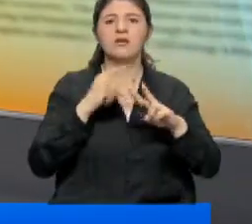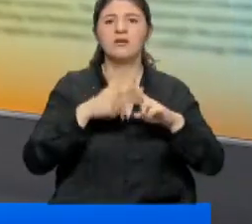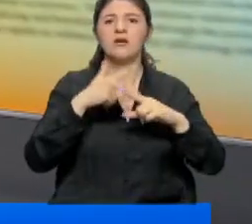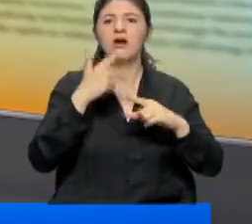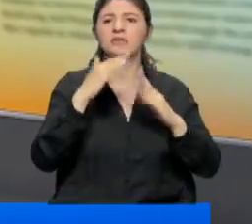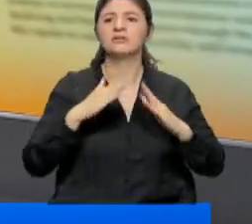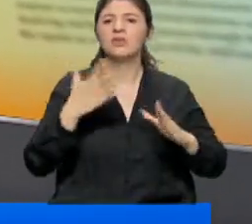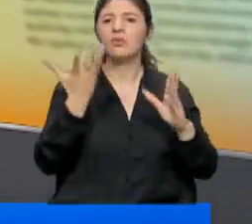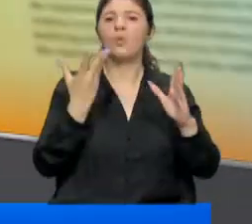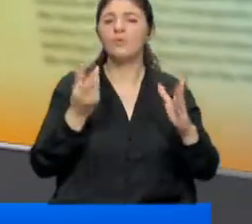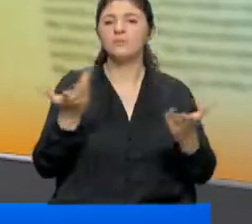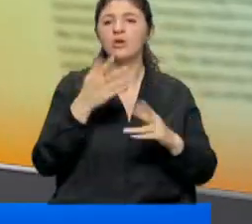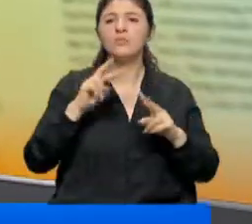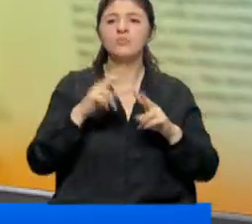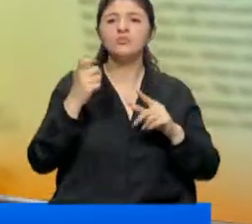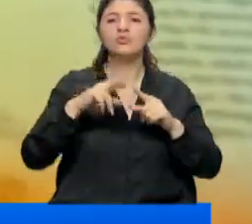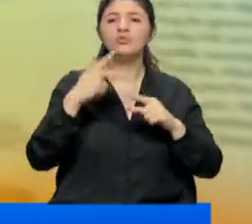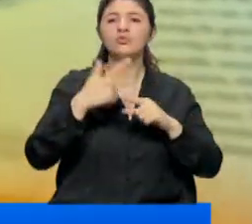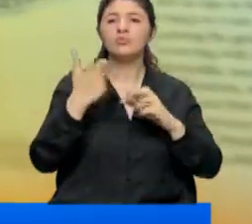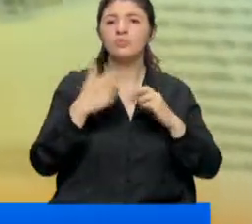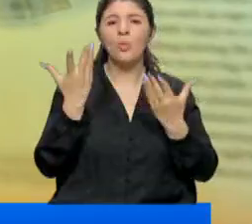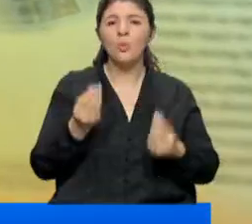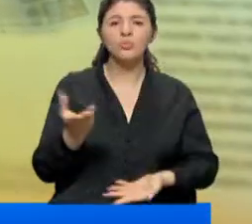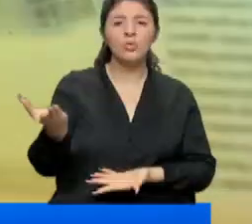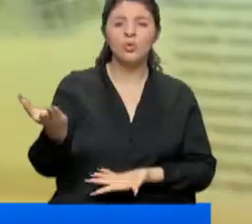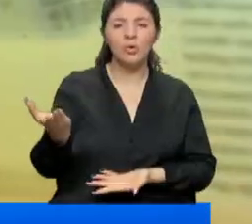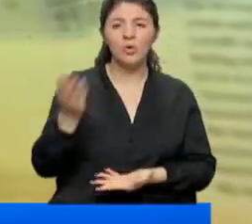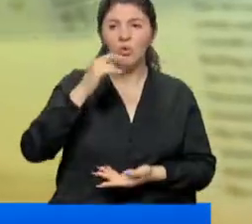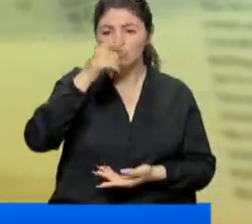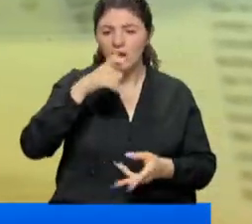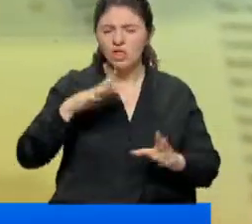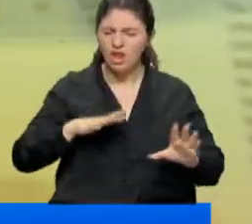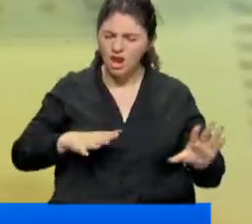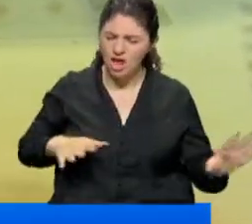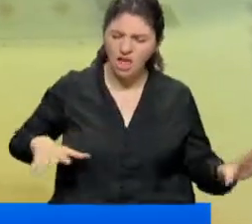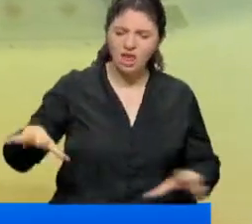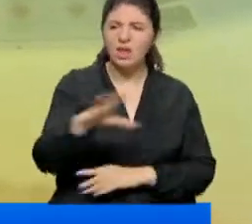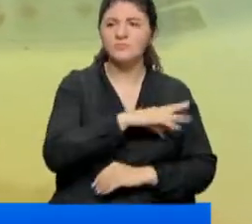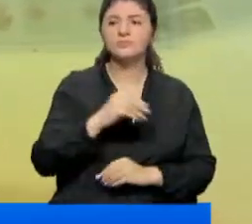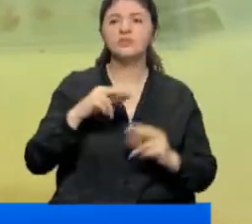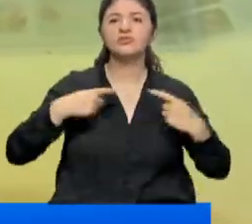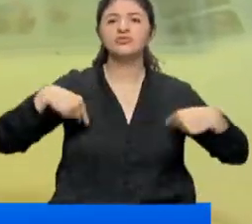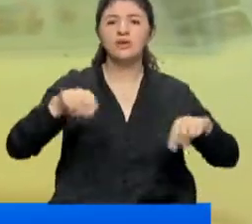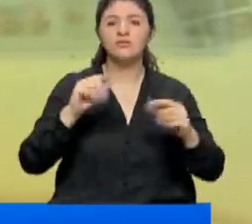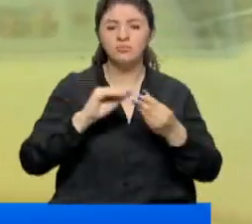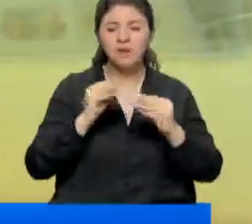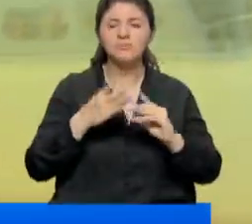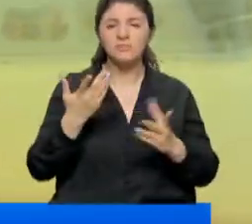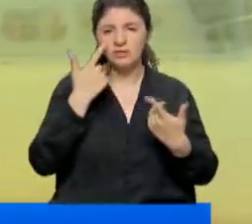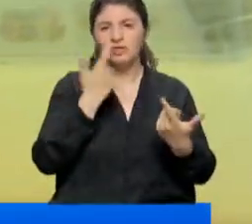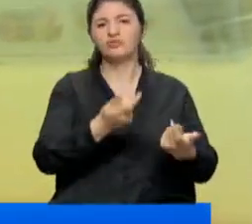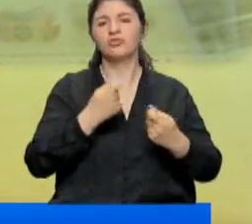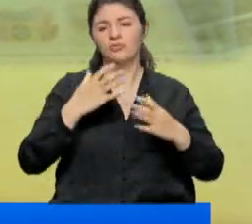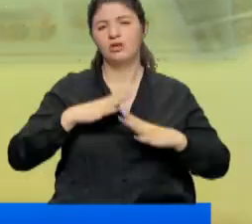kazdağları'nda neler yaşanıyor mesela munzur'da ülkemizin dört bir tarafındaki çevre sorunlarına